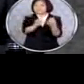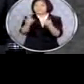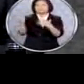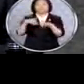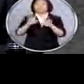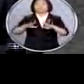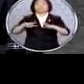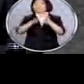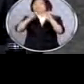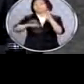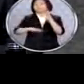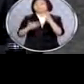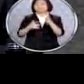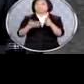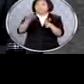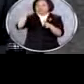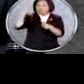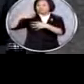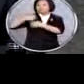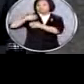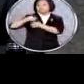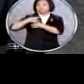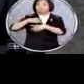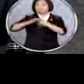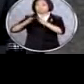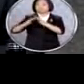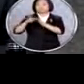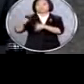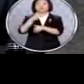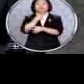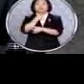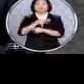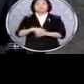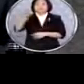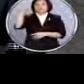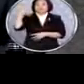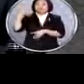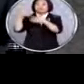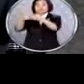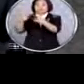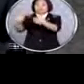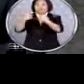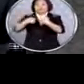说要军事反攻大陆，过去大陆也想用